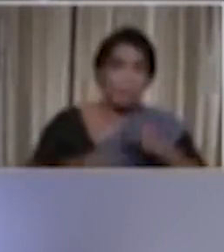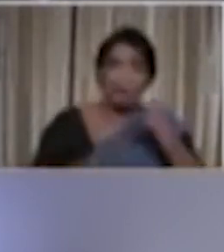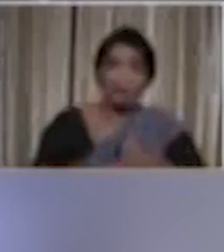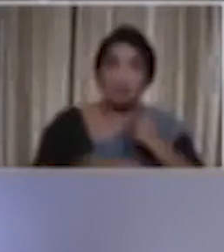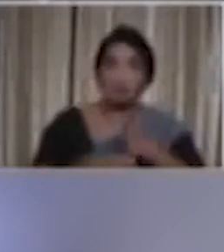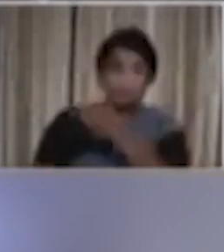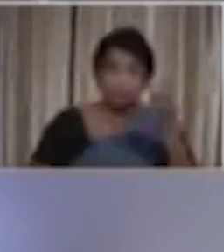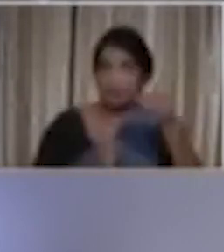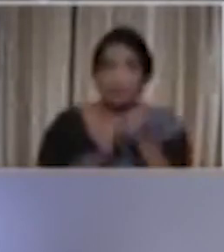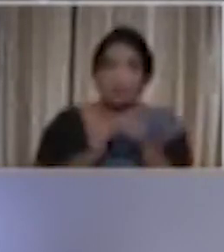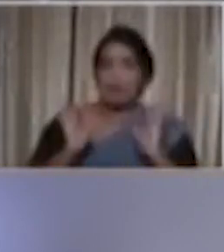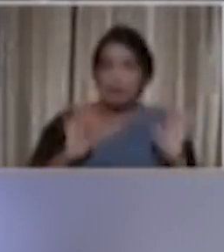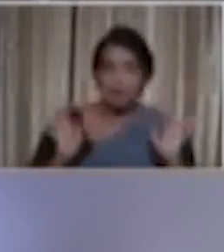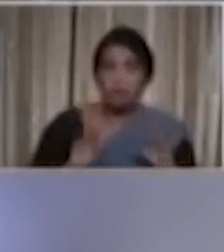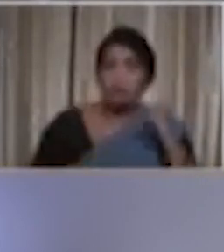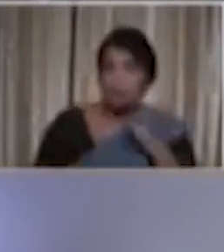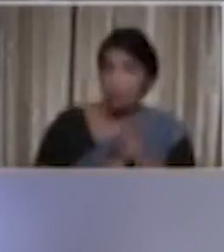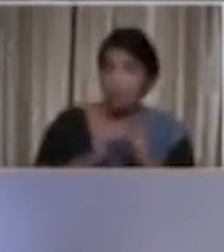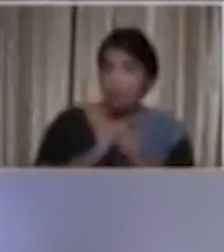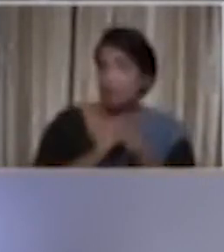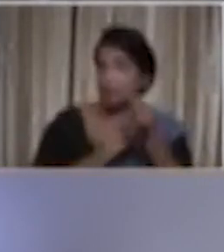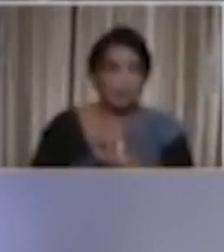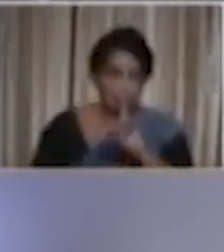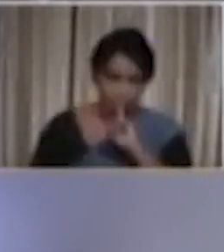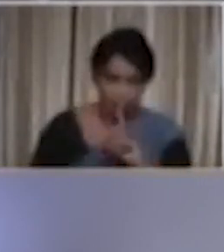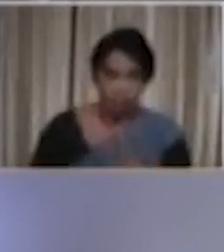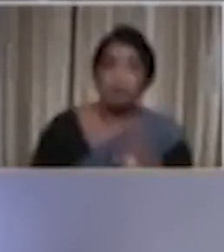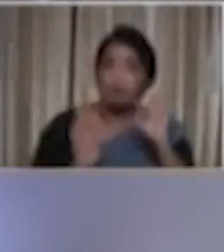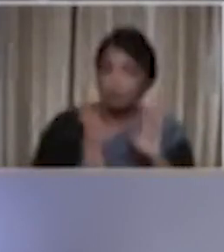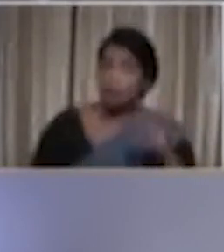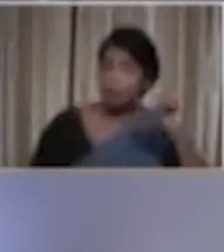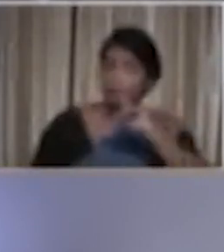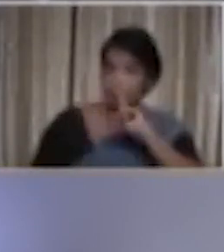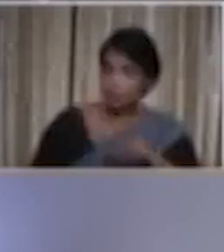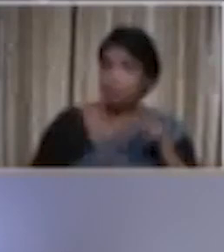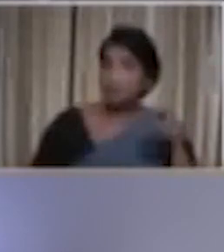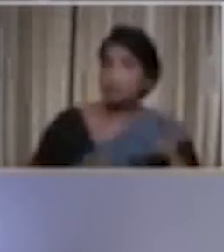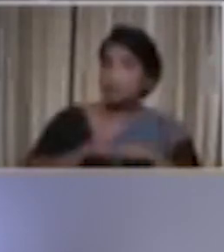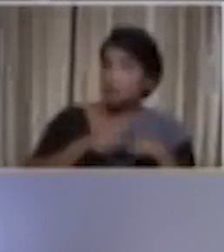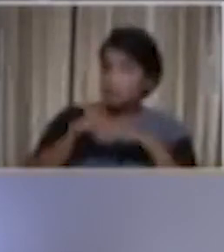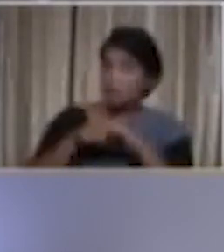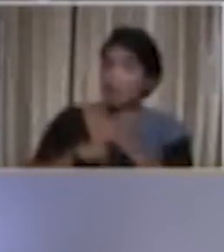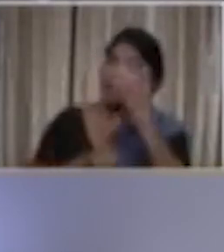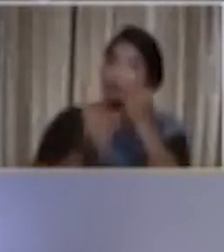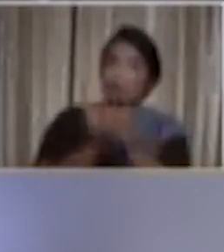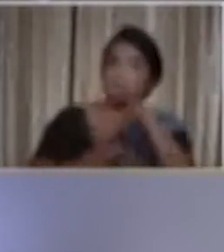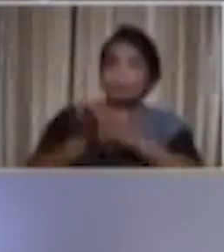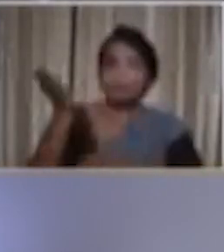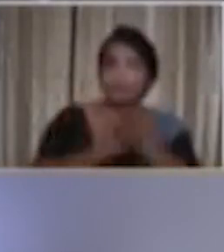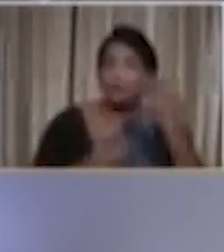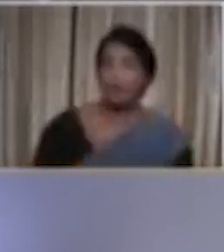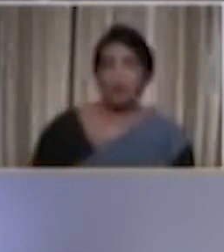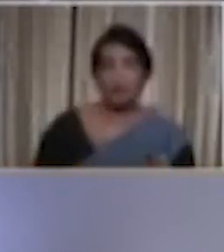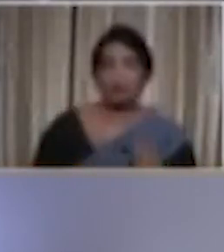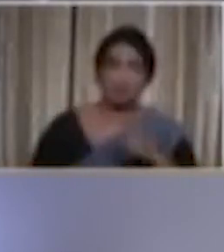රජයන් අතර කරන්නේ නැහැ කියන එක. ඒ වගේම රජයෙන් ණය පහසුකම් ලබා දෙන්නේ නැහැ කියන එකත් කිව්වා. නමුත් ඔවුන් පැහැදිලිව කිව්වා මේ සමාගම් හතරට ලියන්න ලියලා අපේ අවශ්‍යතාවය